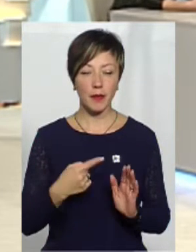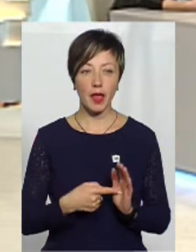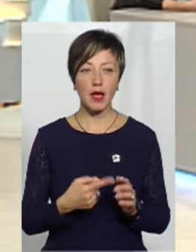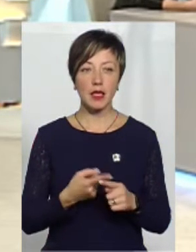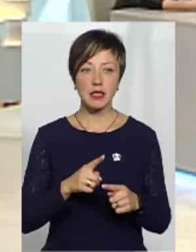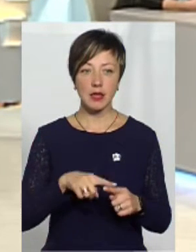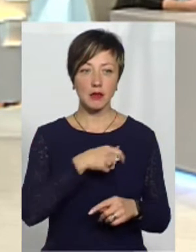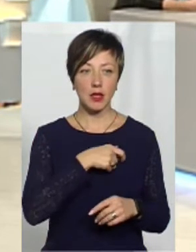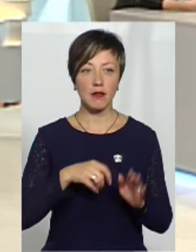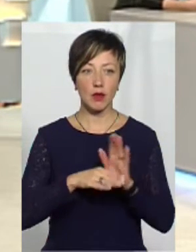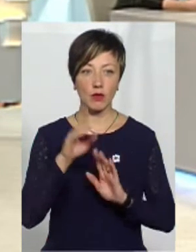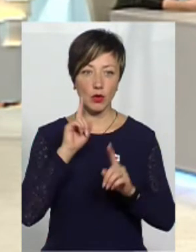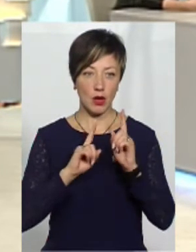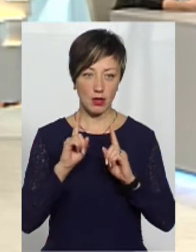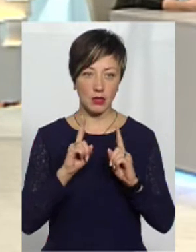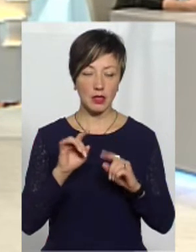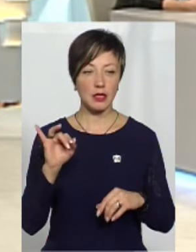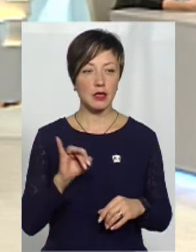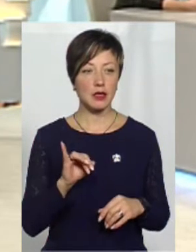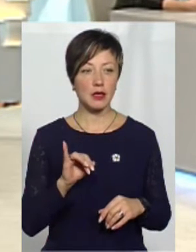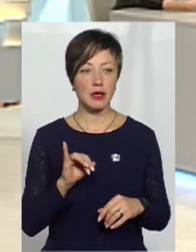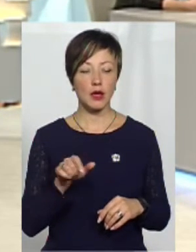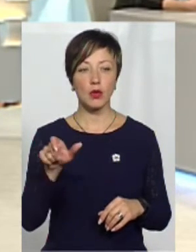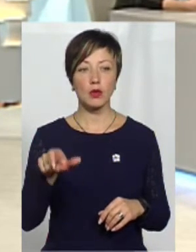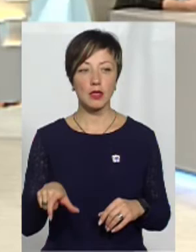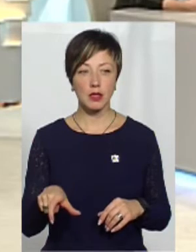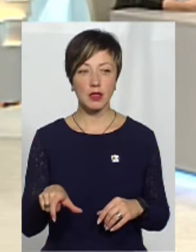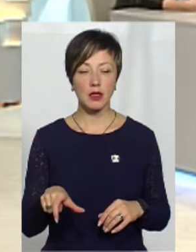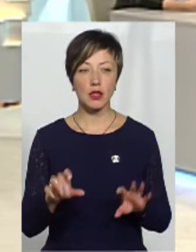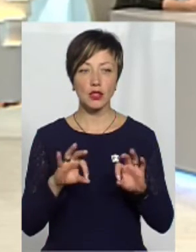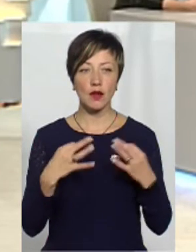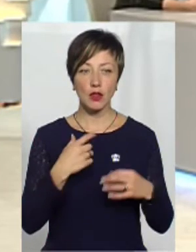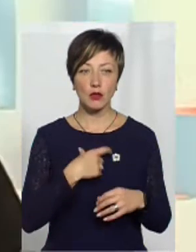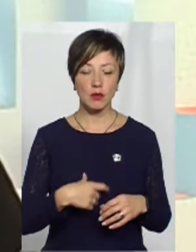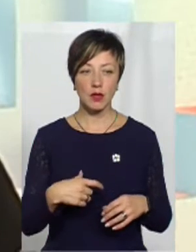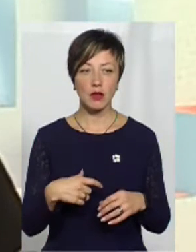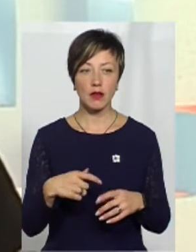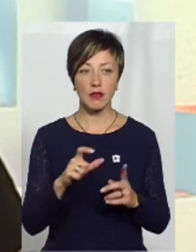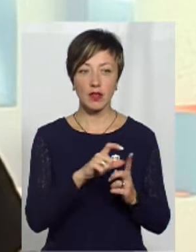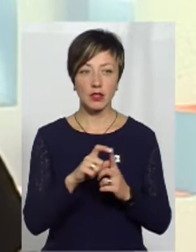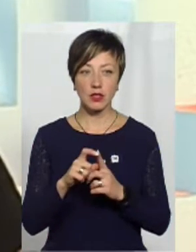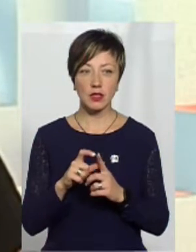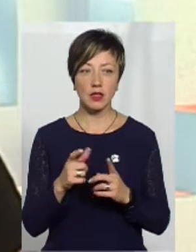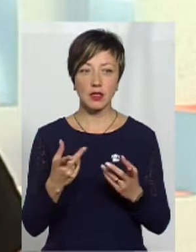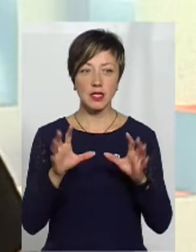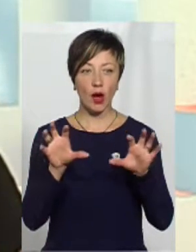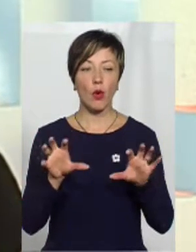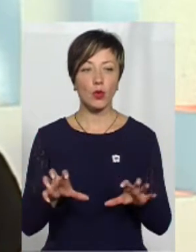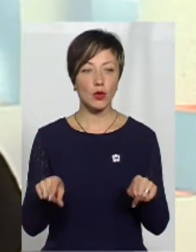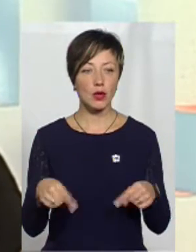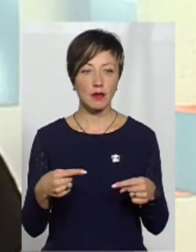що це депутат Верховної Ради. І людина, ну, дозволяє собі вживати вирази, да, які точно для